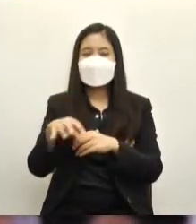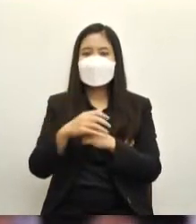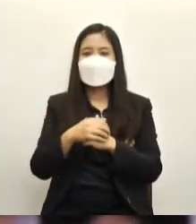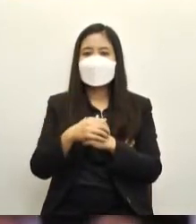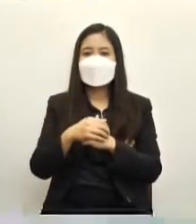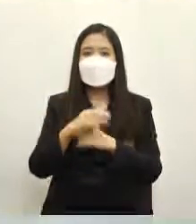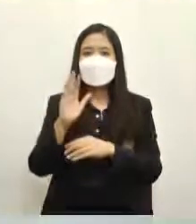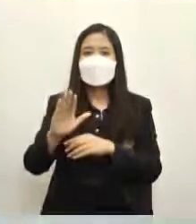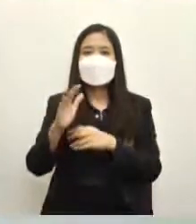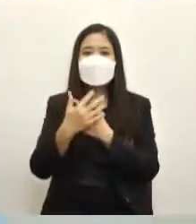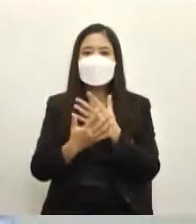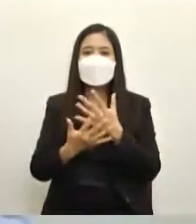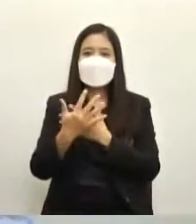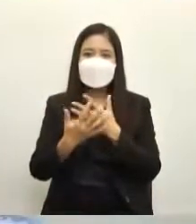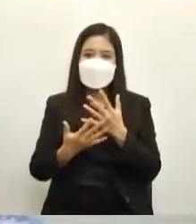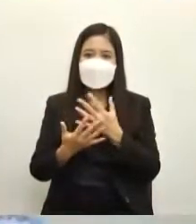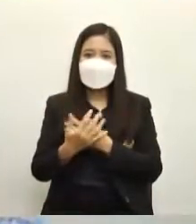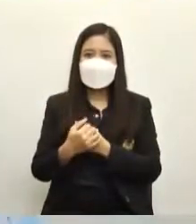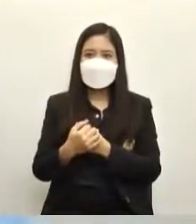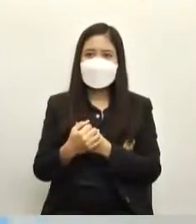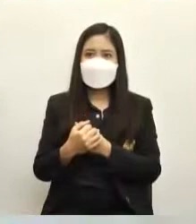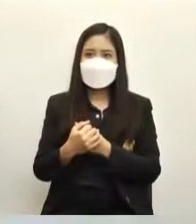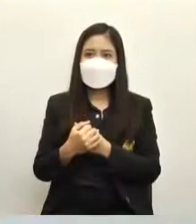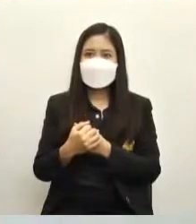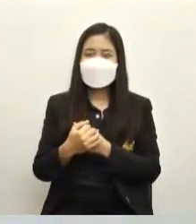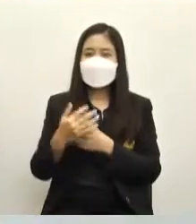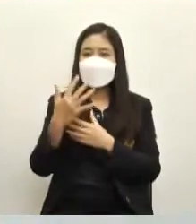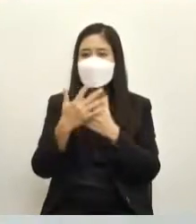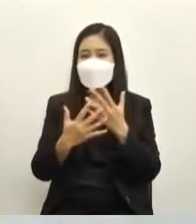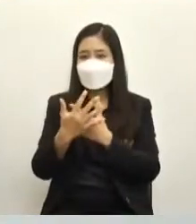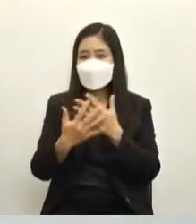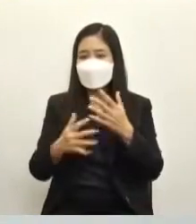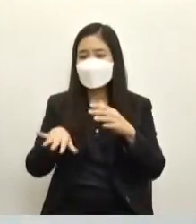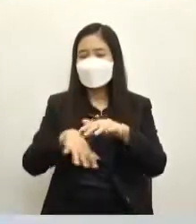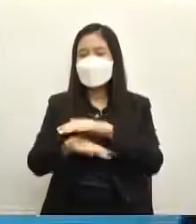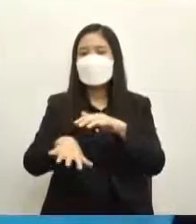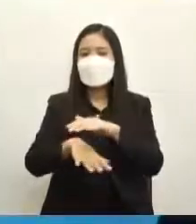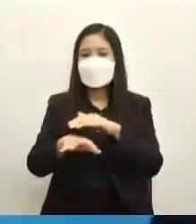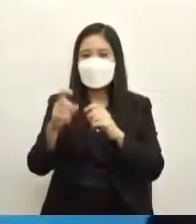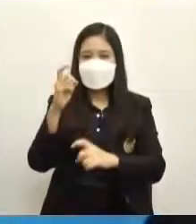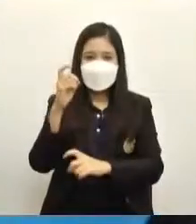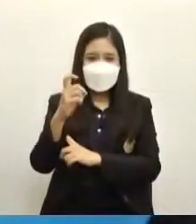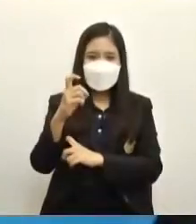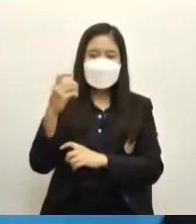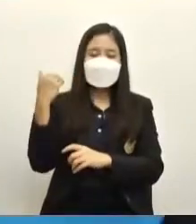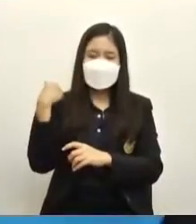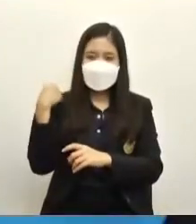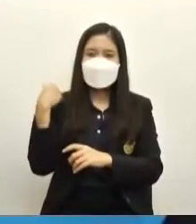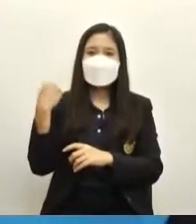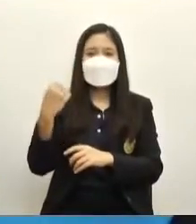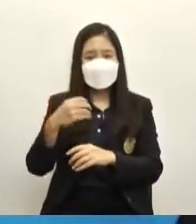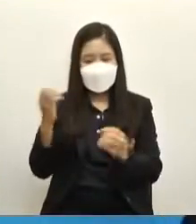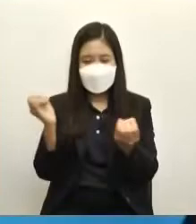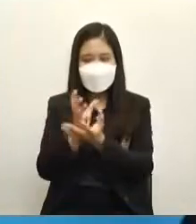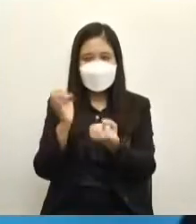พันดามห้ามเลือดซึ่งเป็นการปฐมพยาบาลเบื้องต้นนะครับอุบัติเหตุนั้นสามารถเกิดขึ้นได้ทุกที่ทุกเว